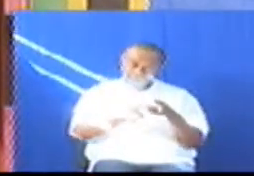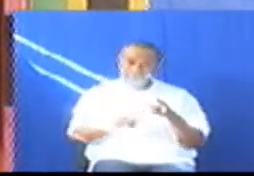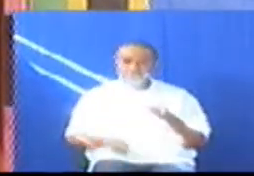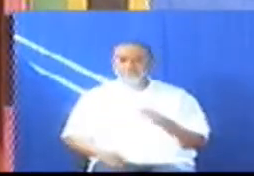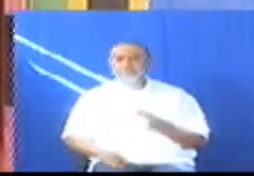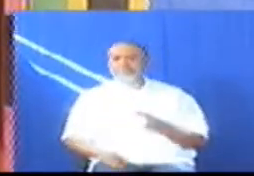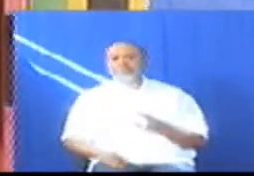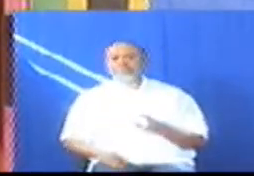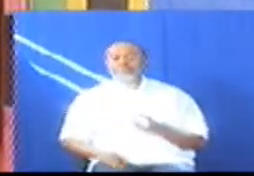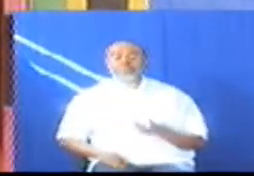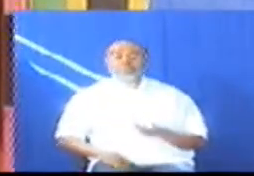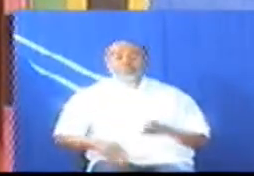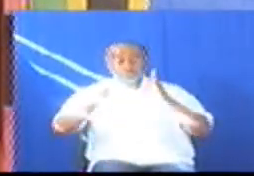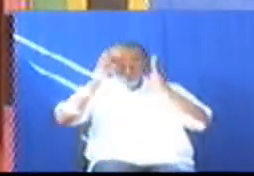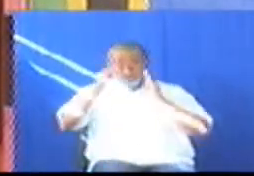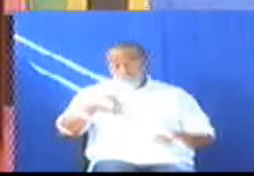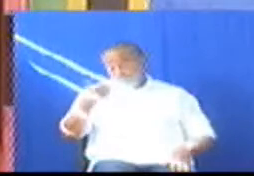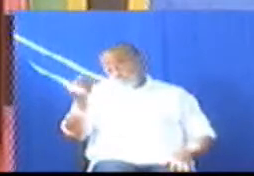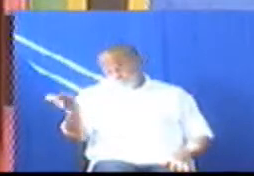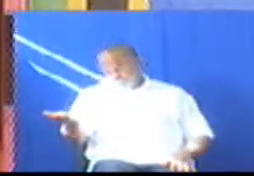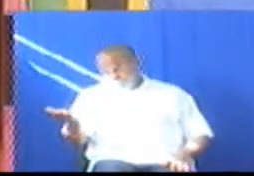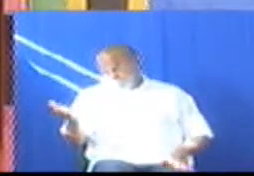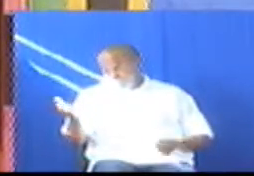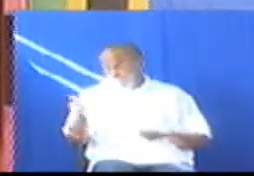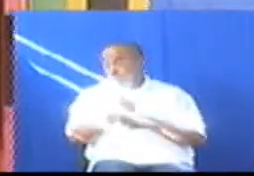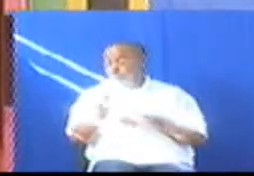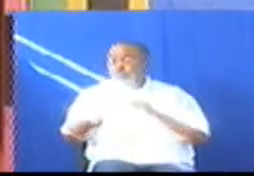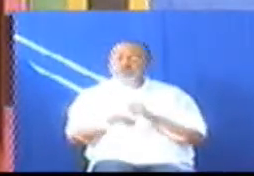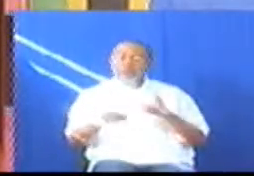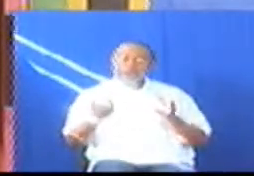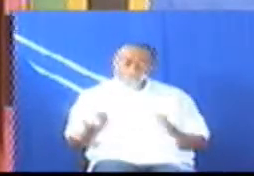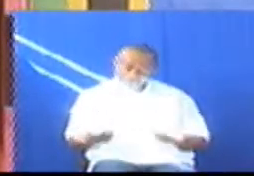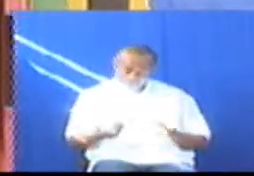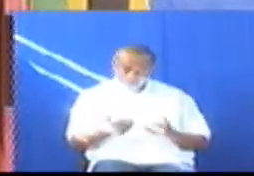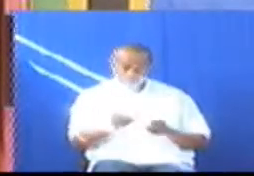Mheshimiwa Spika, swala la mifuko ya hifadhi.